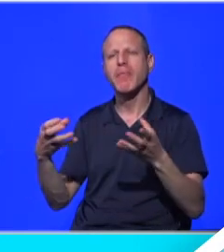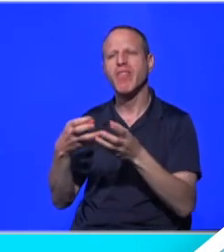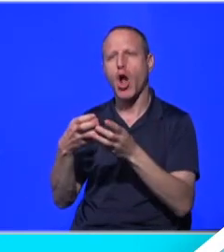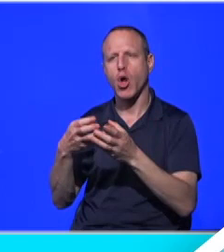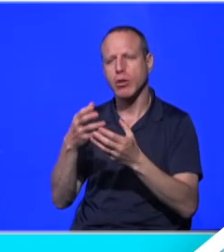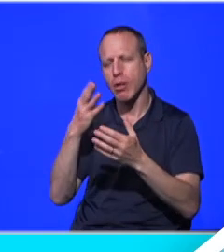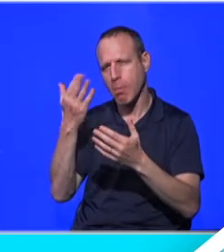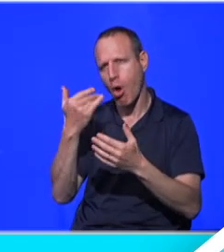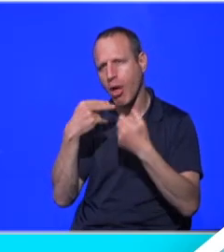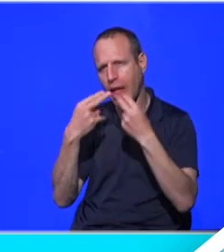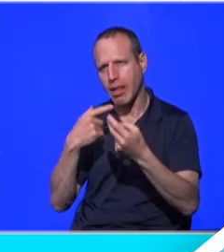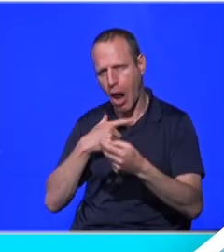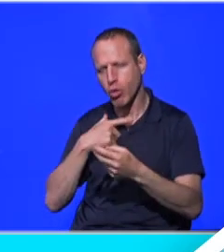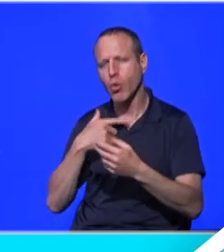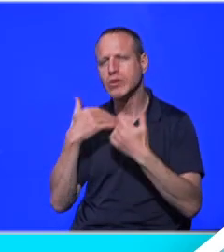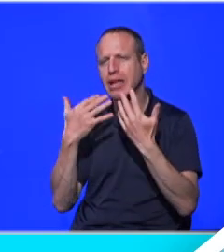לנו.